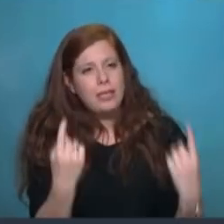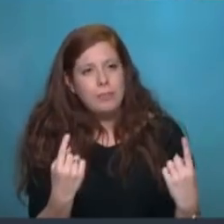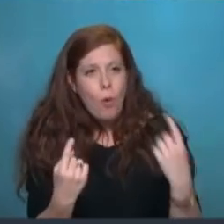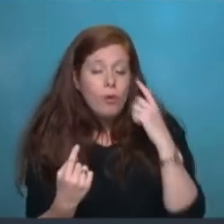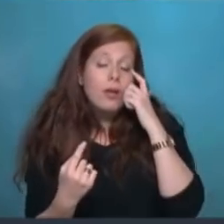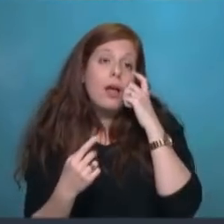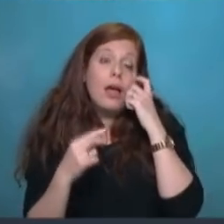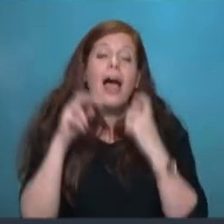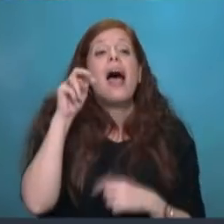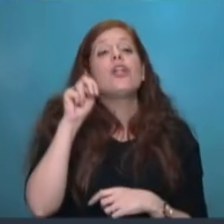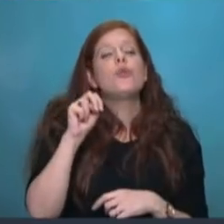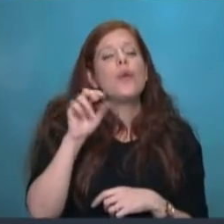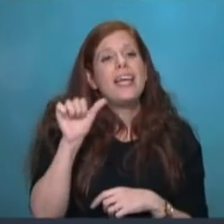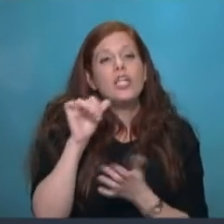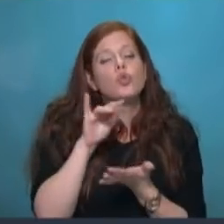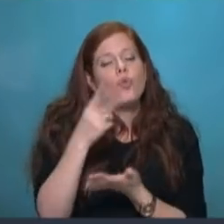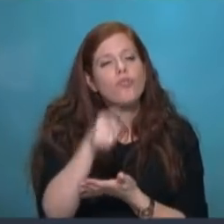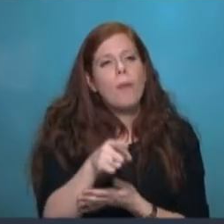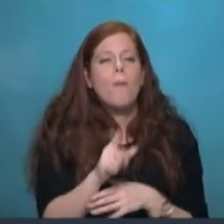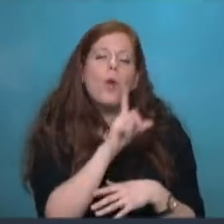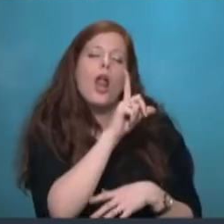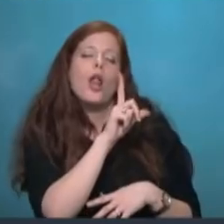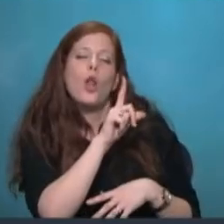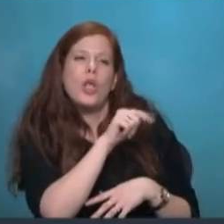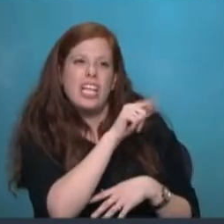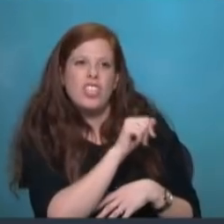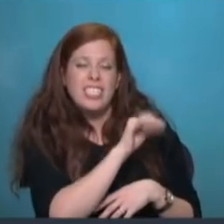שם, הפעם מול הלוס אנג'לס ראמס, לפנות בוקר לפי שעון